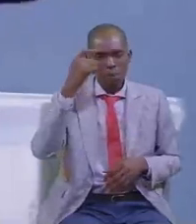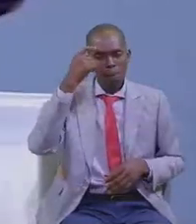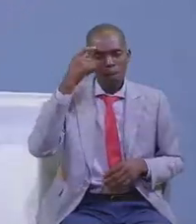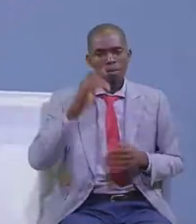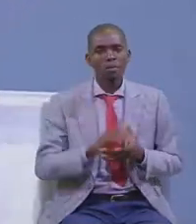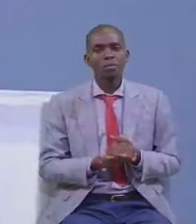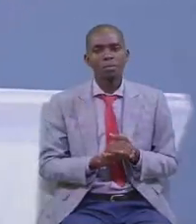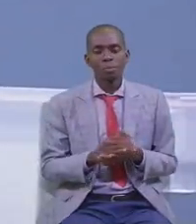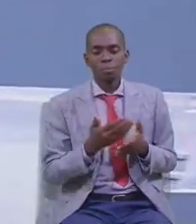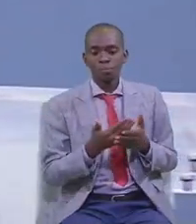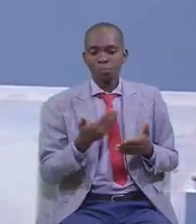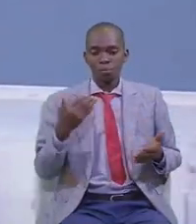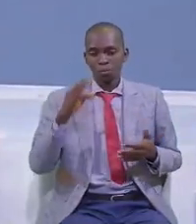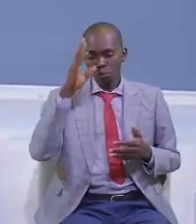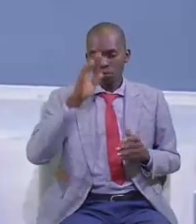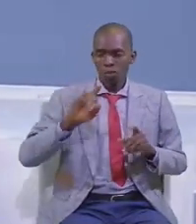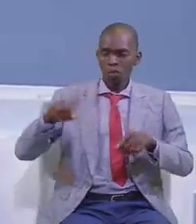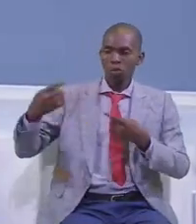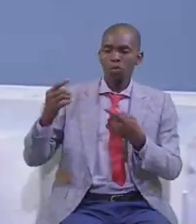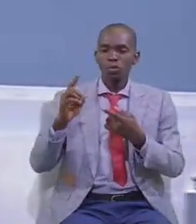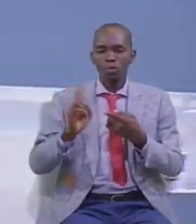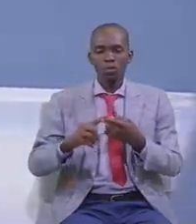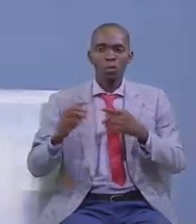Avant d'aller sur le champ de bataille,